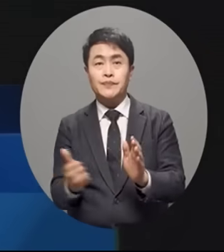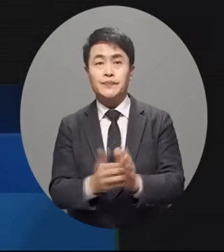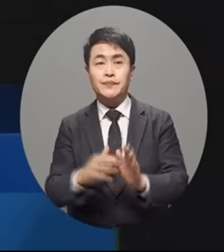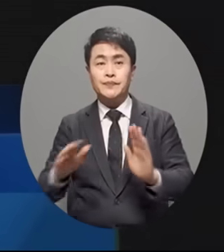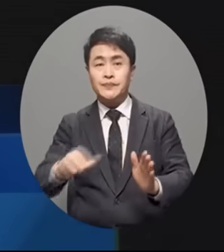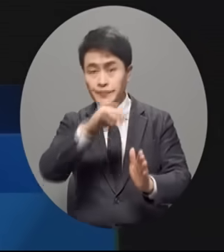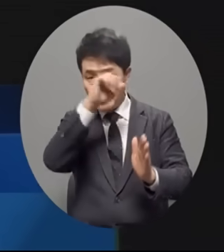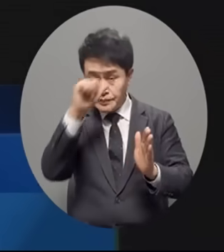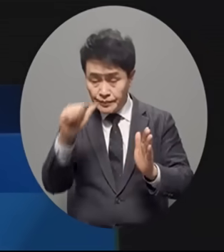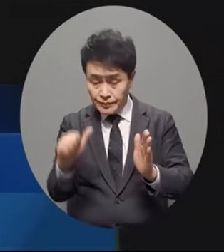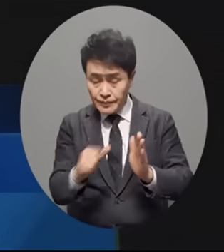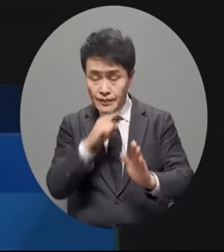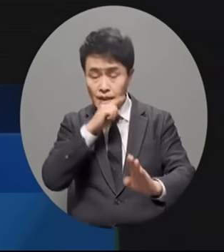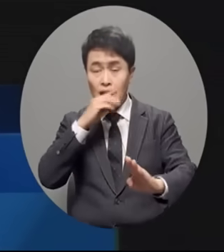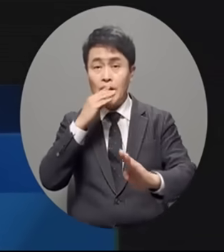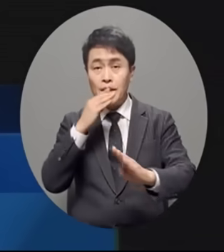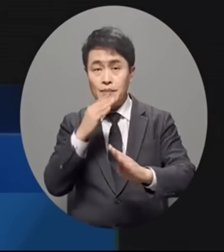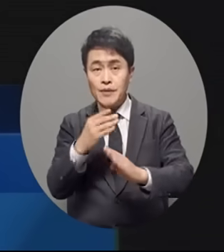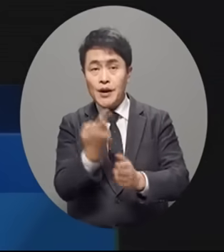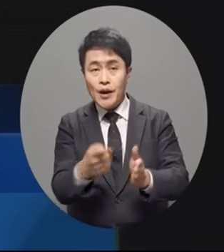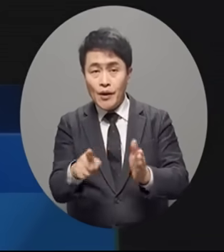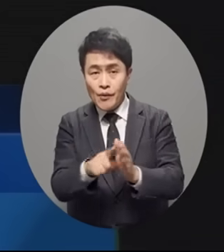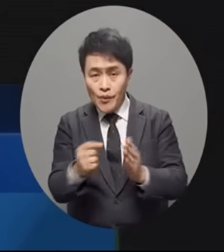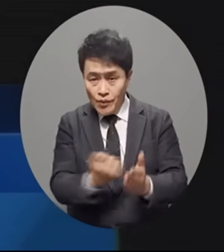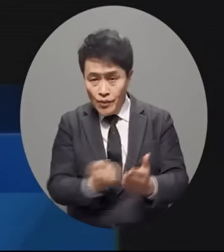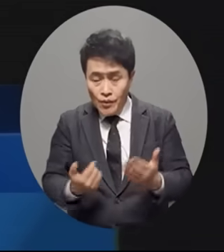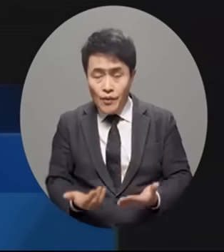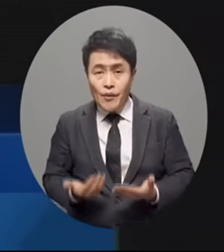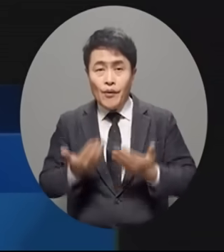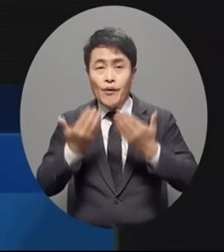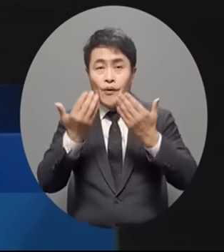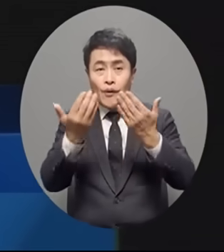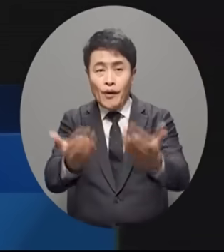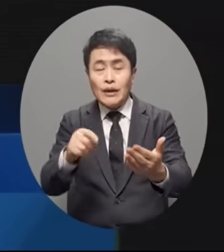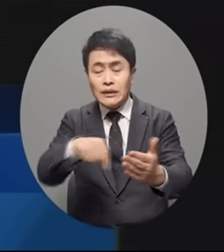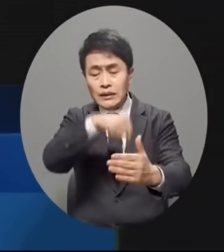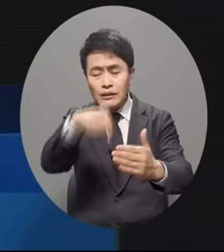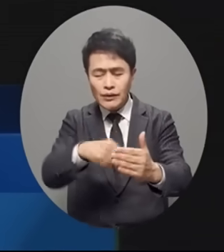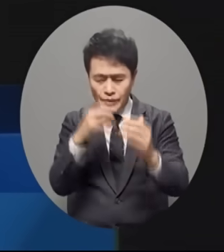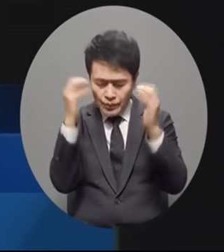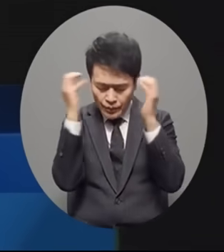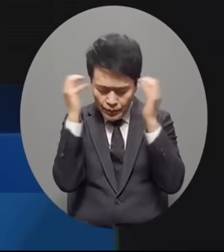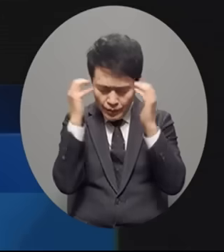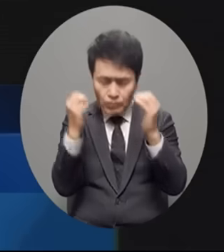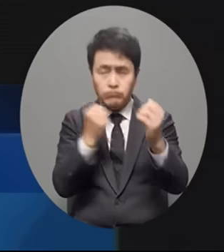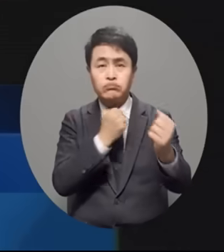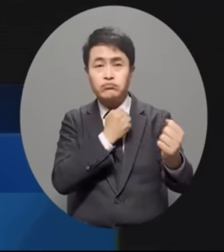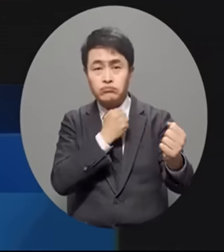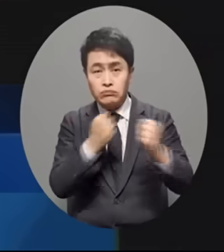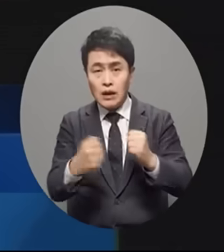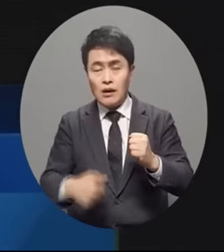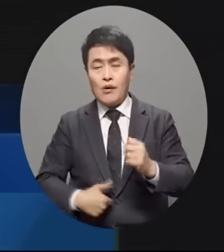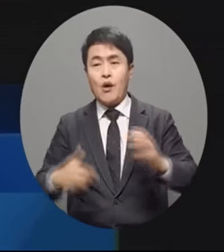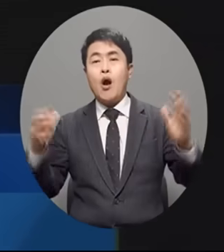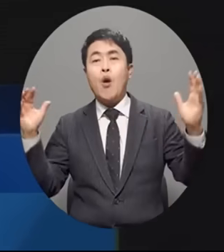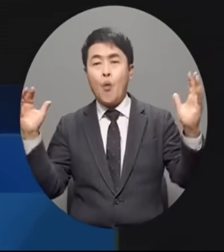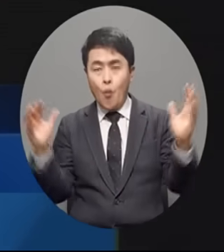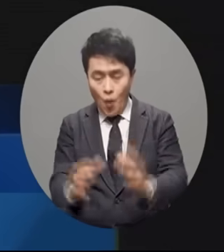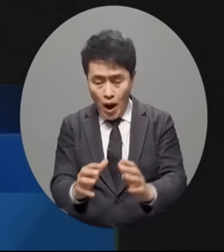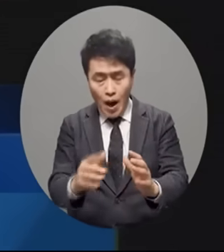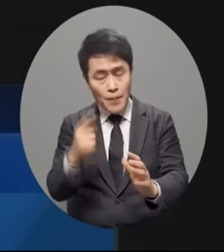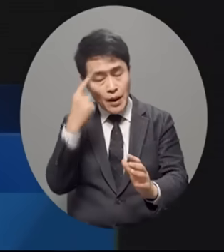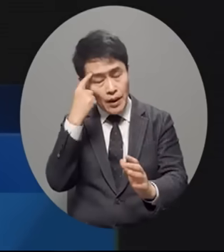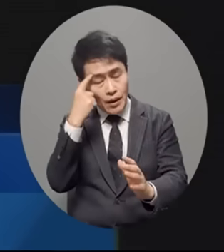일생을 민주화에 헌신하시고 그 과정에서 큰 고초를 겪었음에도 화해와 통합의